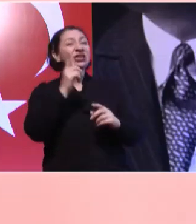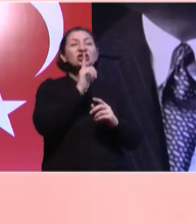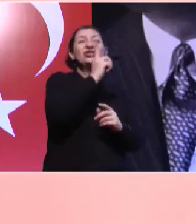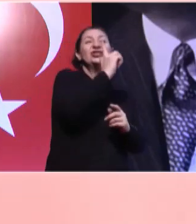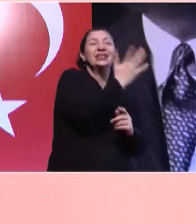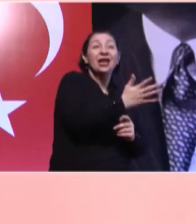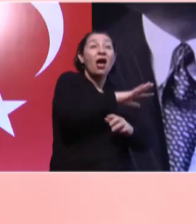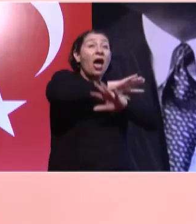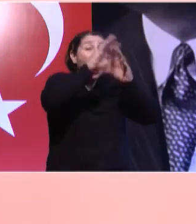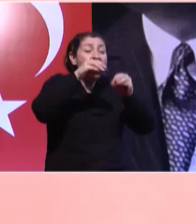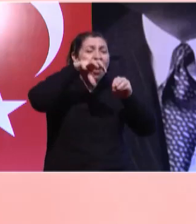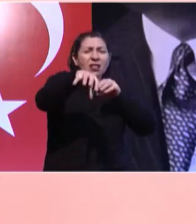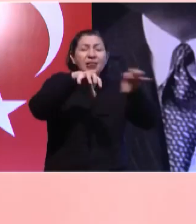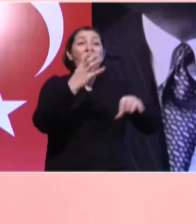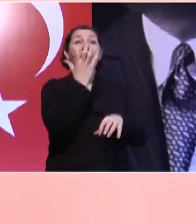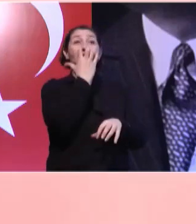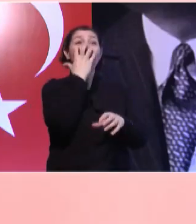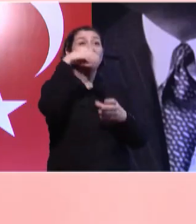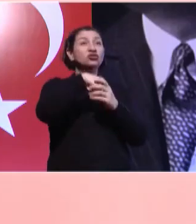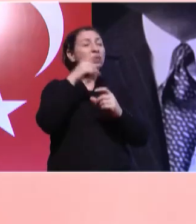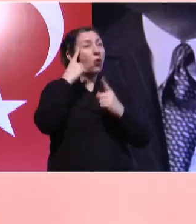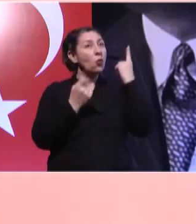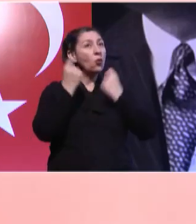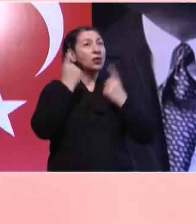kadar. Her alanda edebiyatta üretmeliyiz.